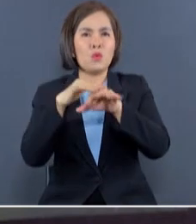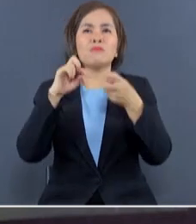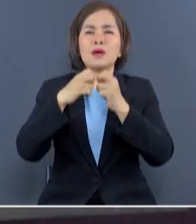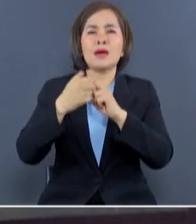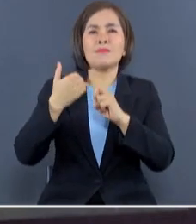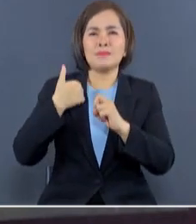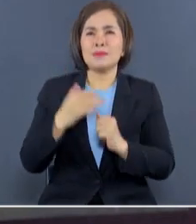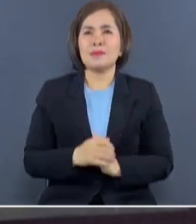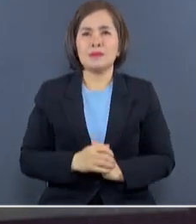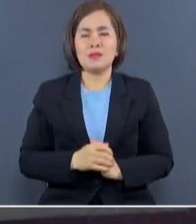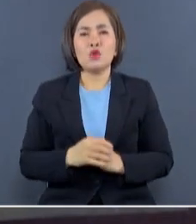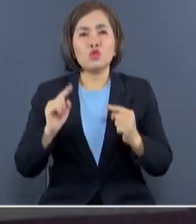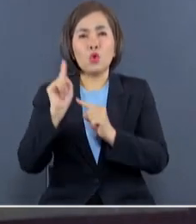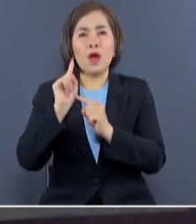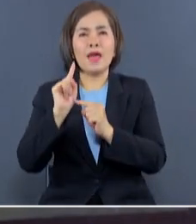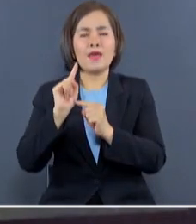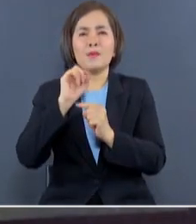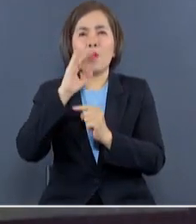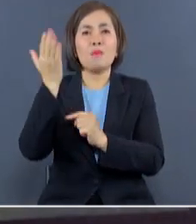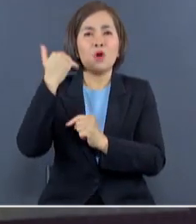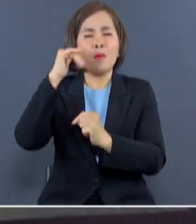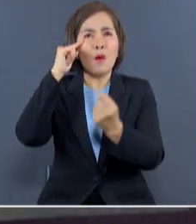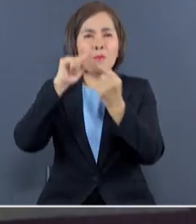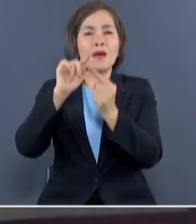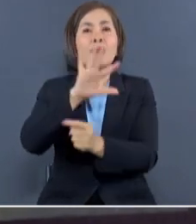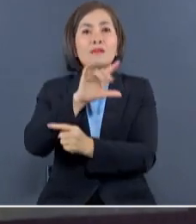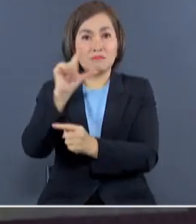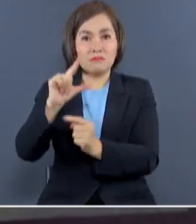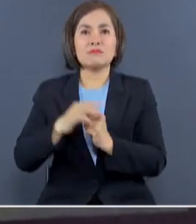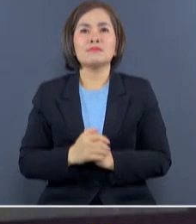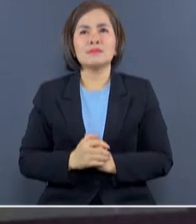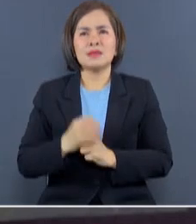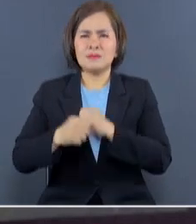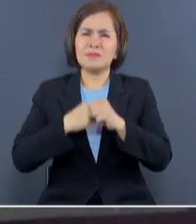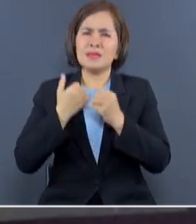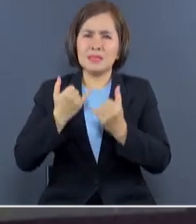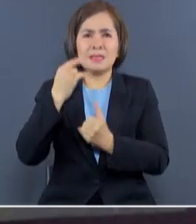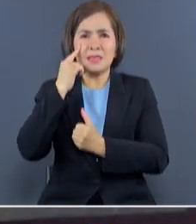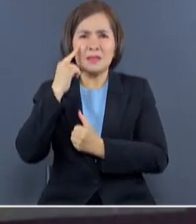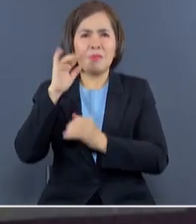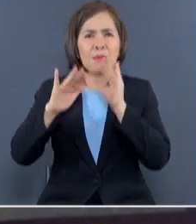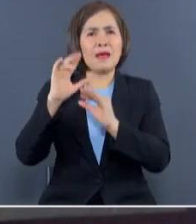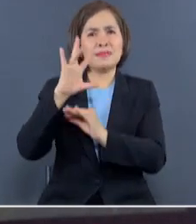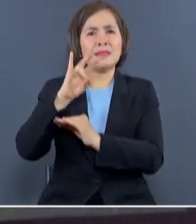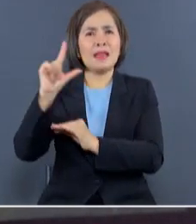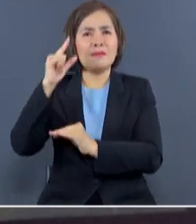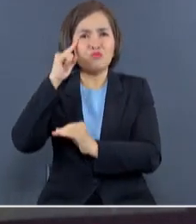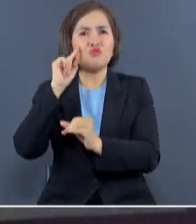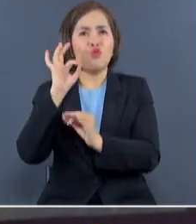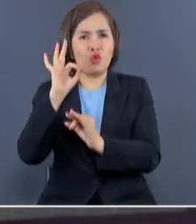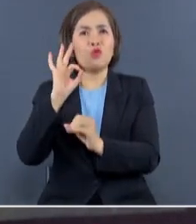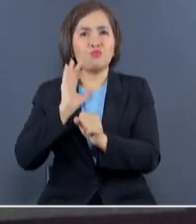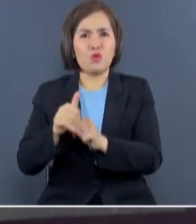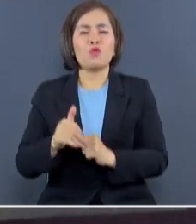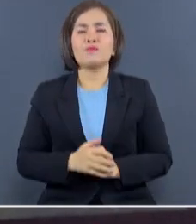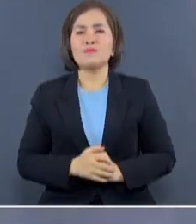อนเห็นเขาตั้งสำหรับตลาดจีนอยู่ที่5ล้านถ้าปีนี้ก็เอาสักถ้า7ล้านก็น่าจะโอเค